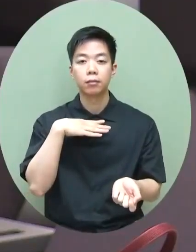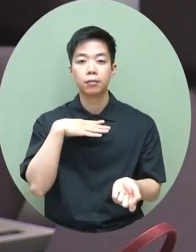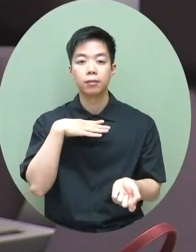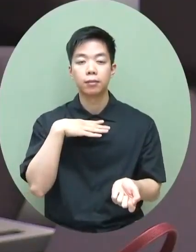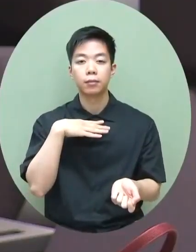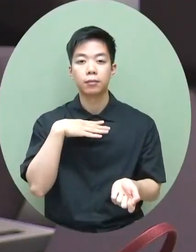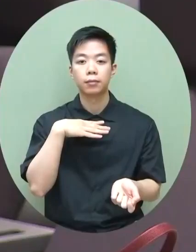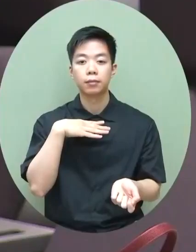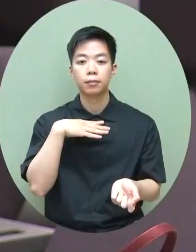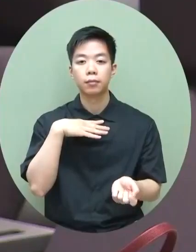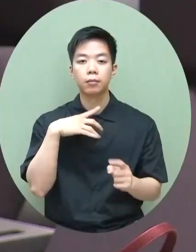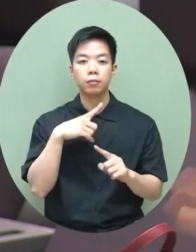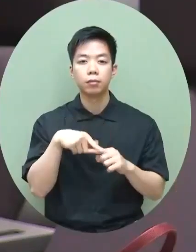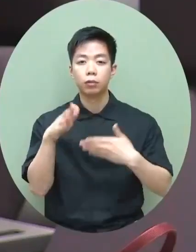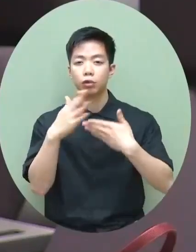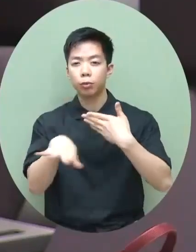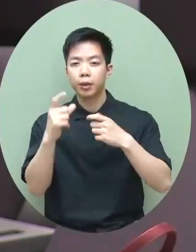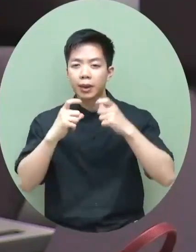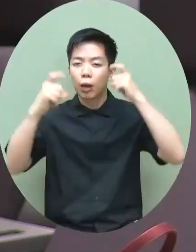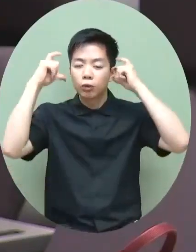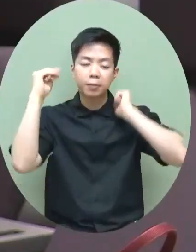使戴口罩呢一樣嘢咧？咁